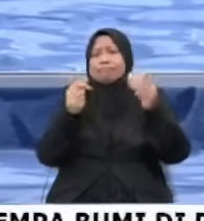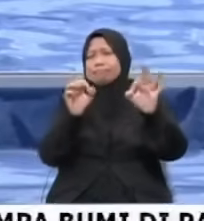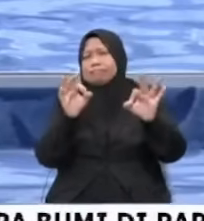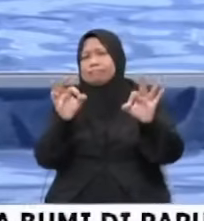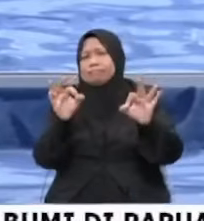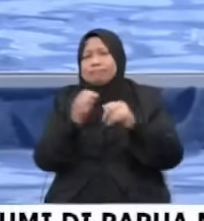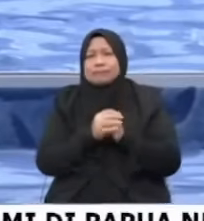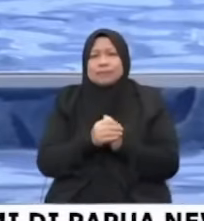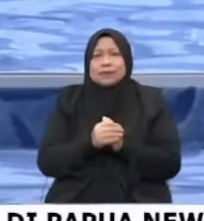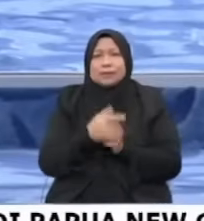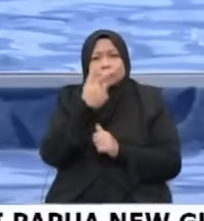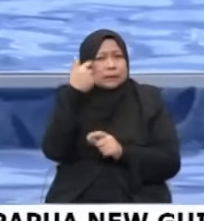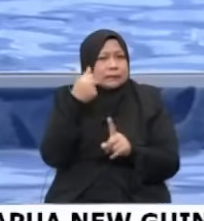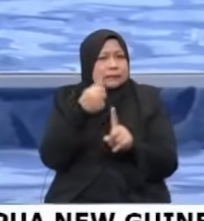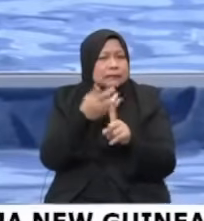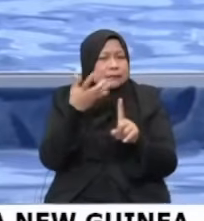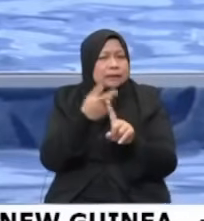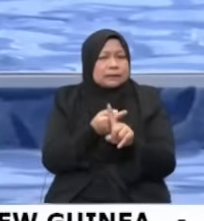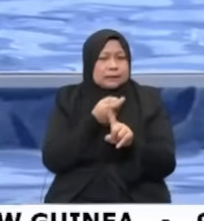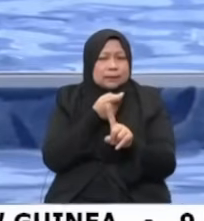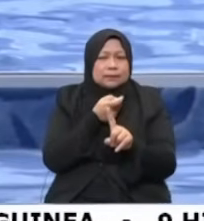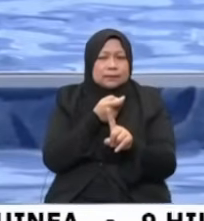walaupun kesan